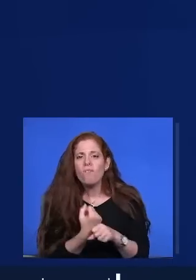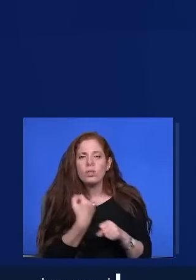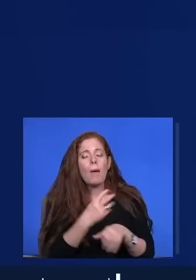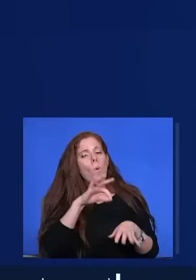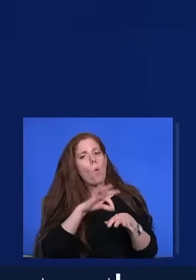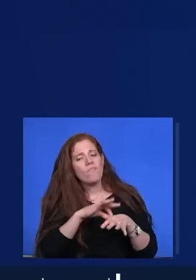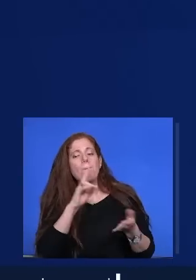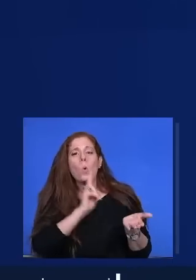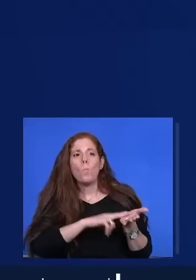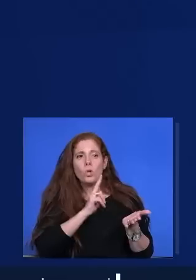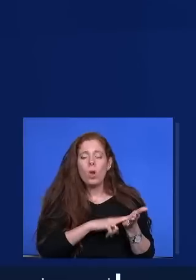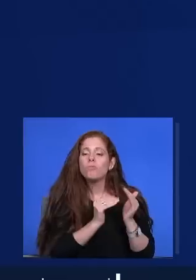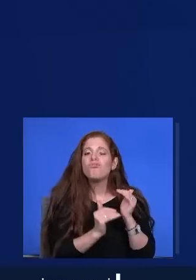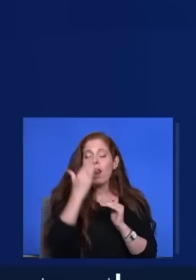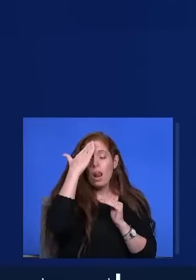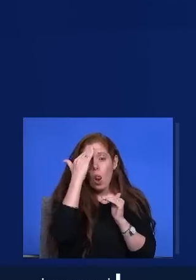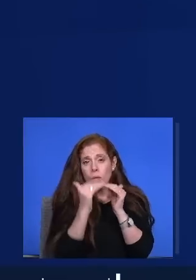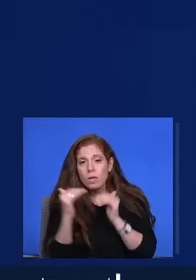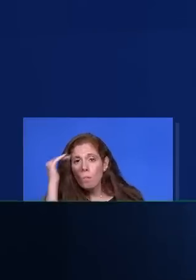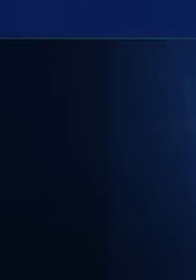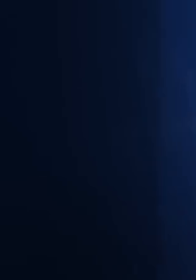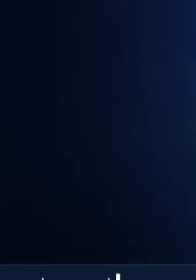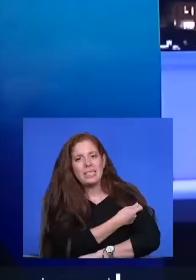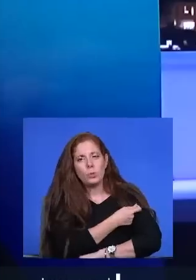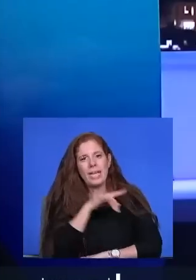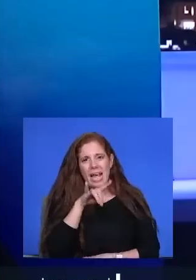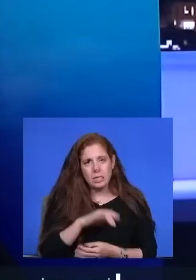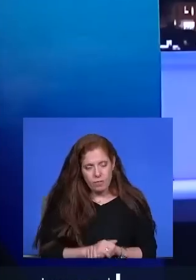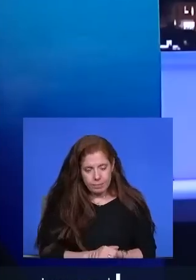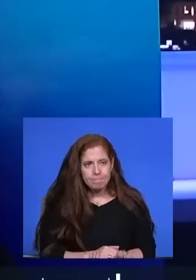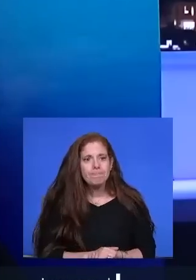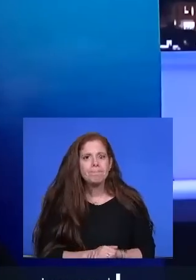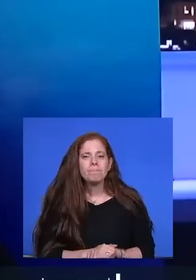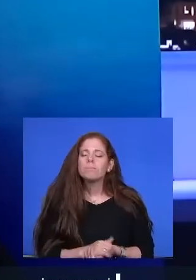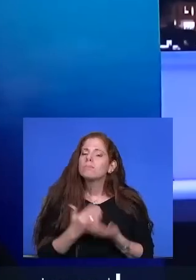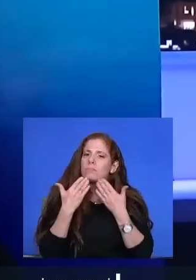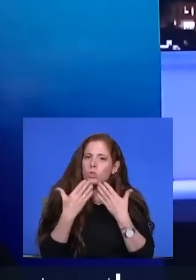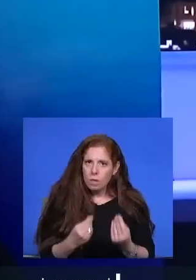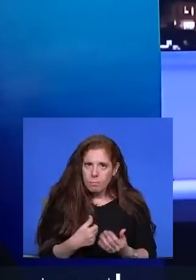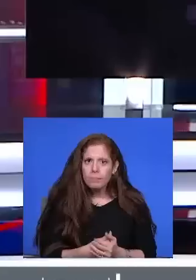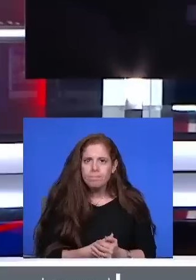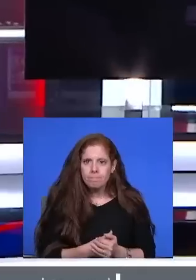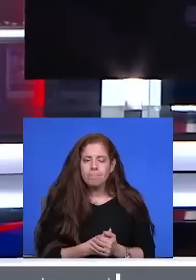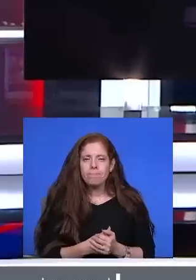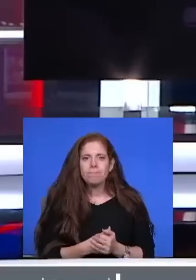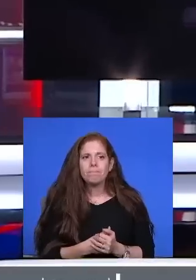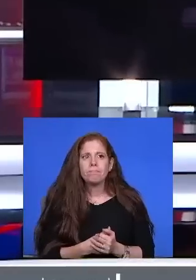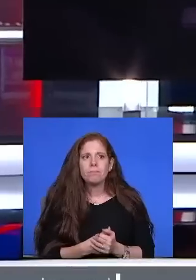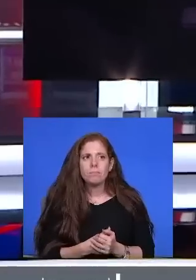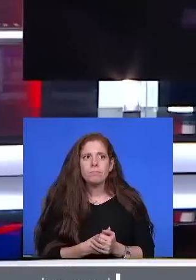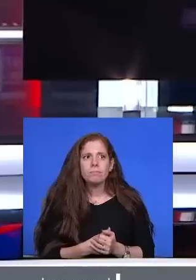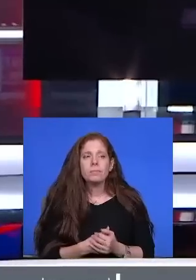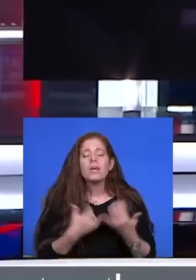החולים להעלאת המודעות לחיסוני החצבת. מיכל. קטי, תודה רבה. תודה.